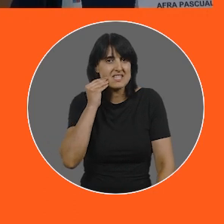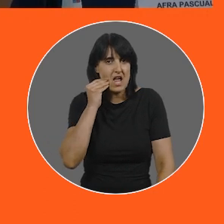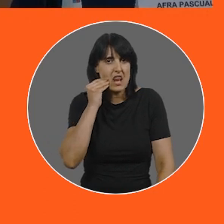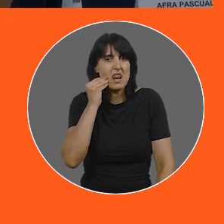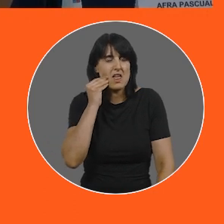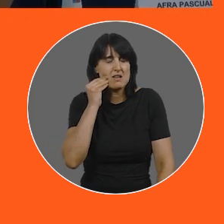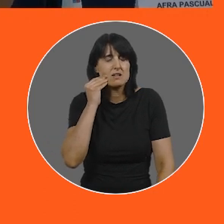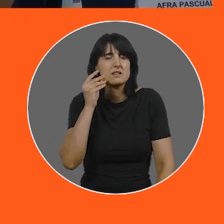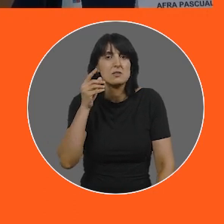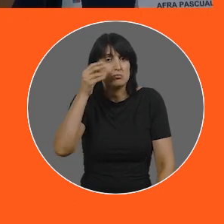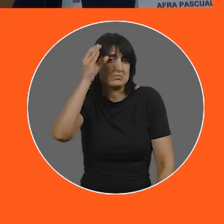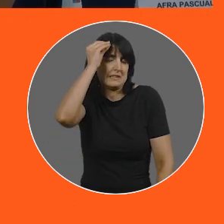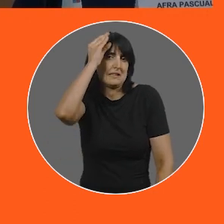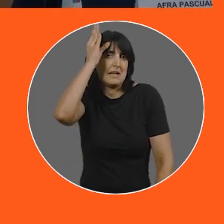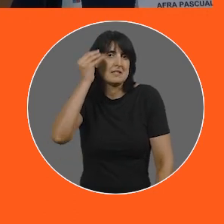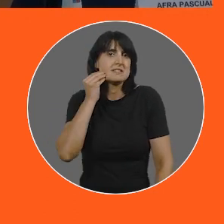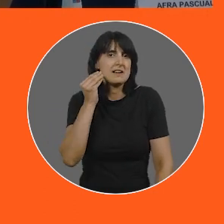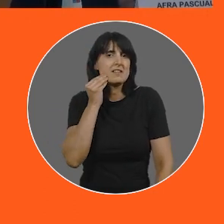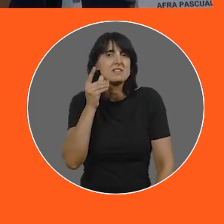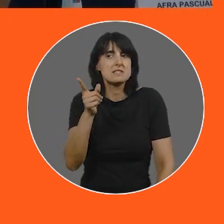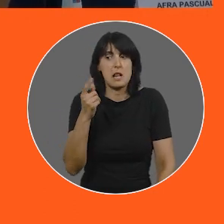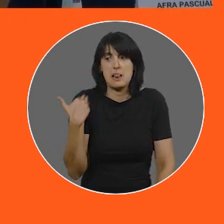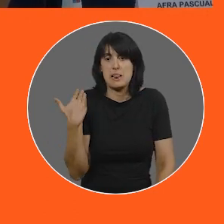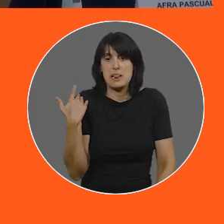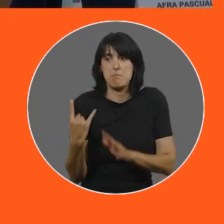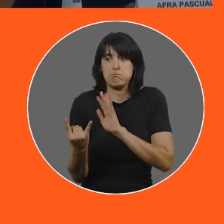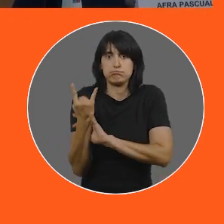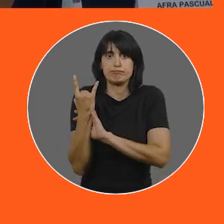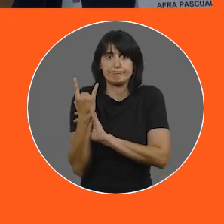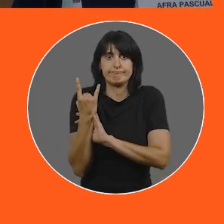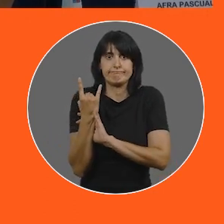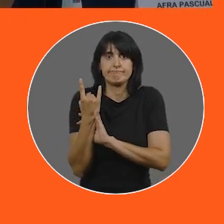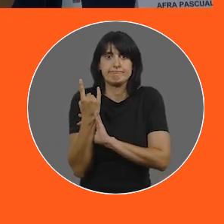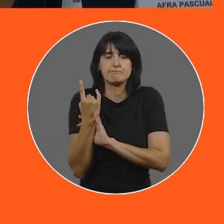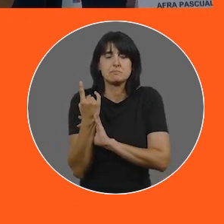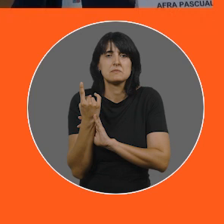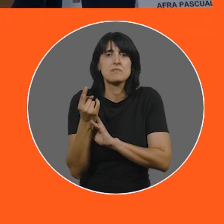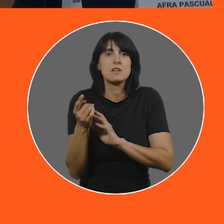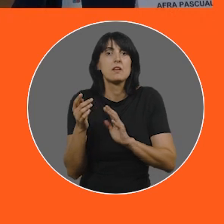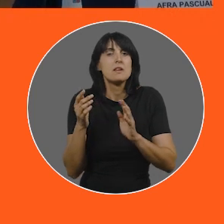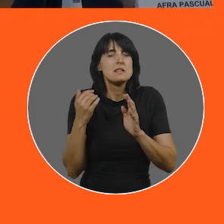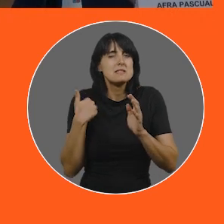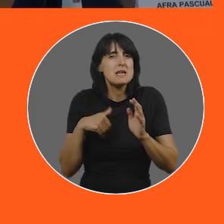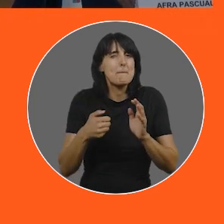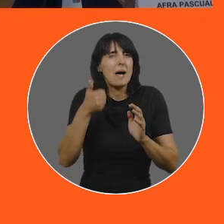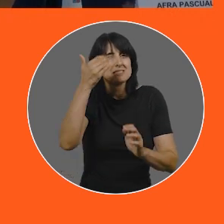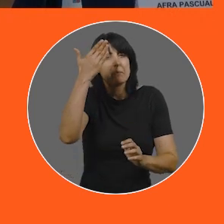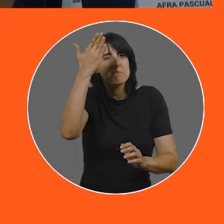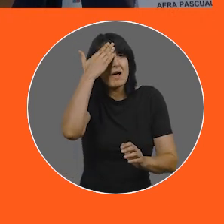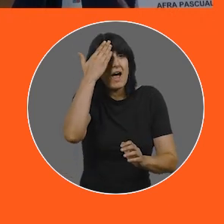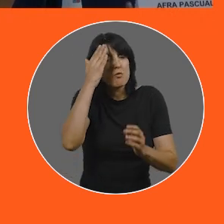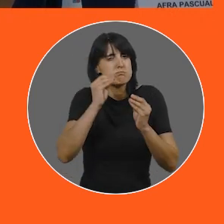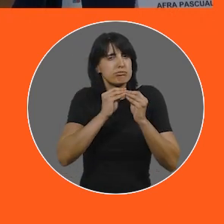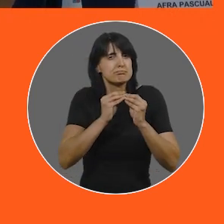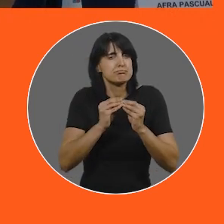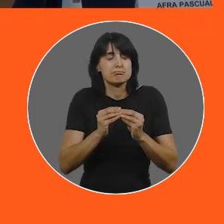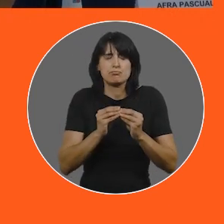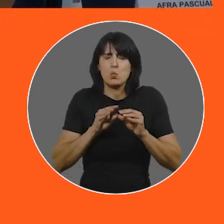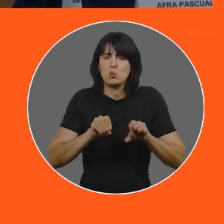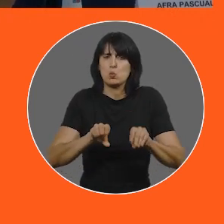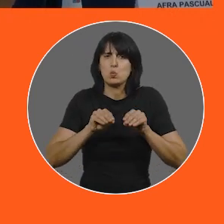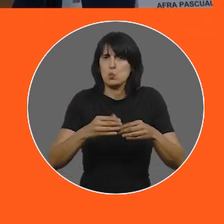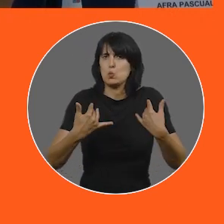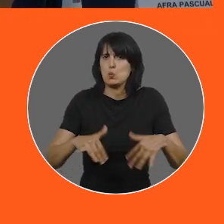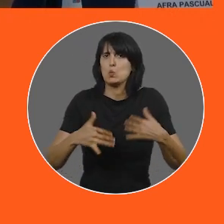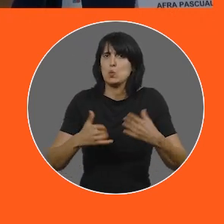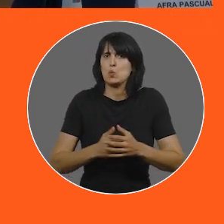encara ha sorgit no fa massa i que s'està explorant, però quan realment estigui més madura serà molt, molt,